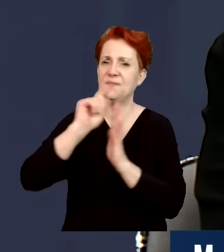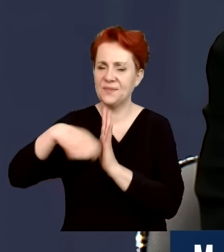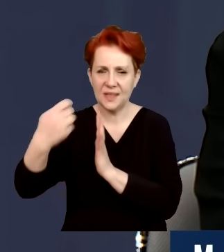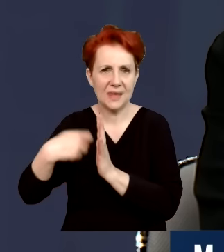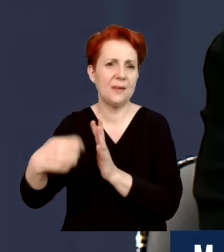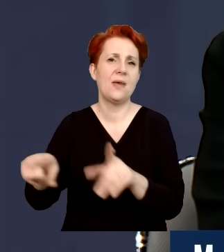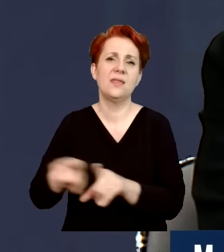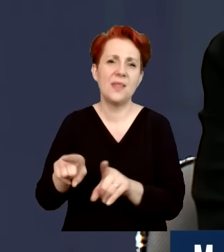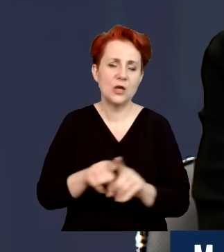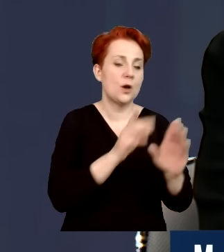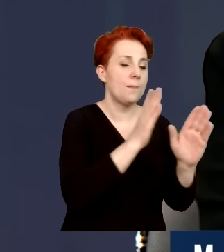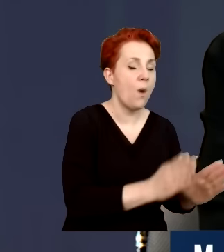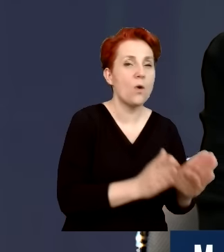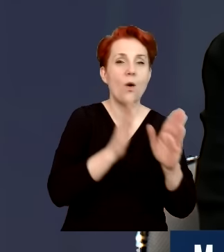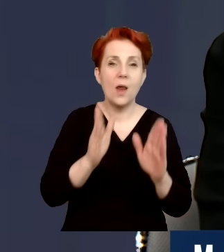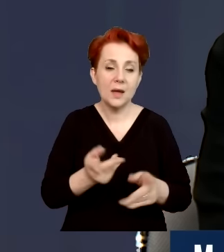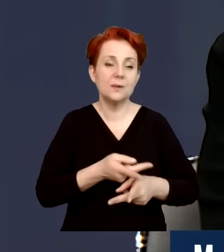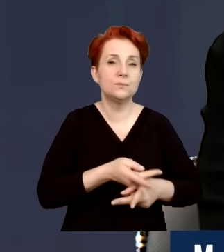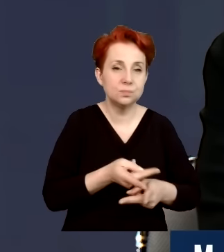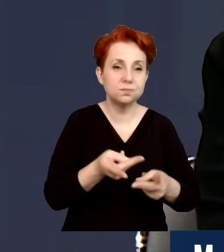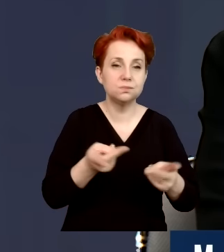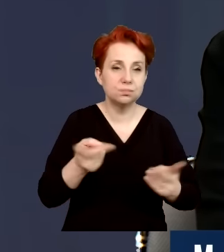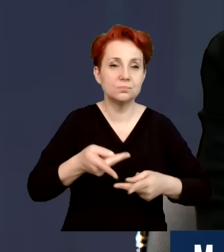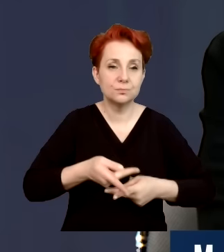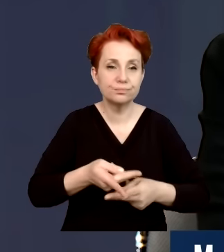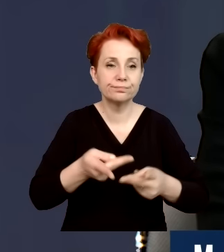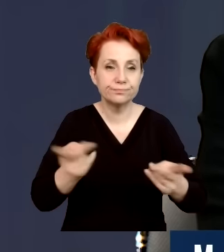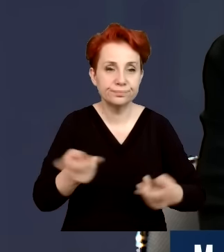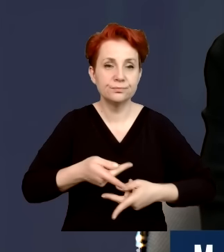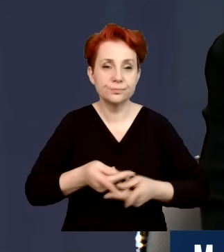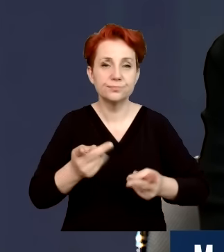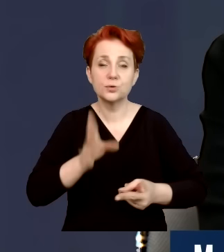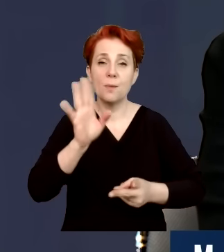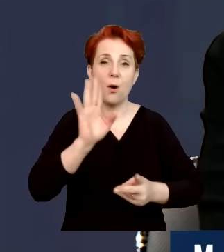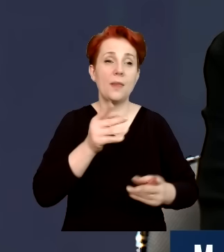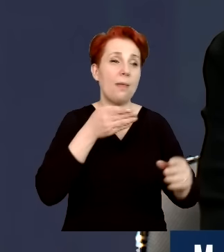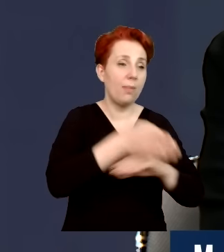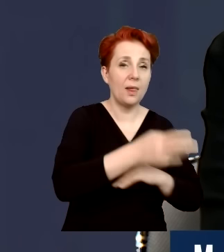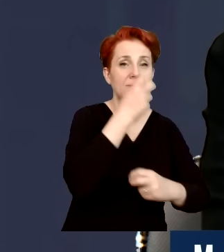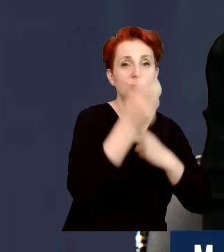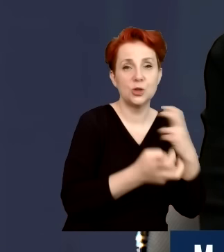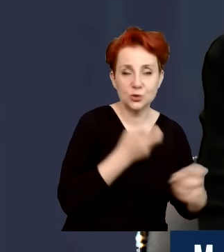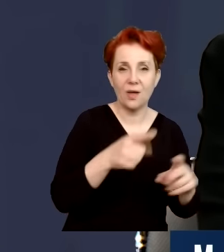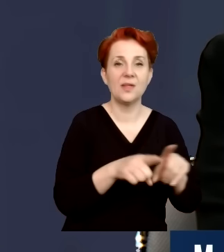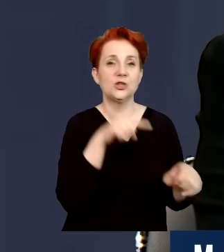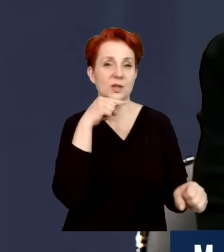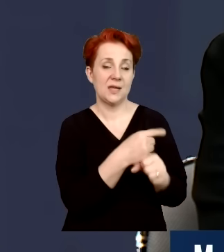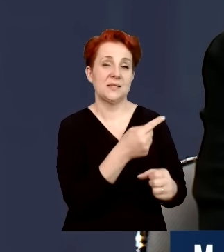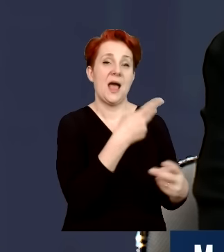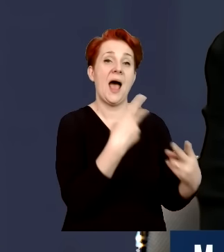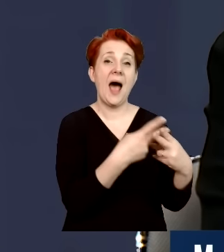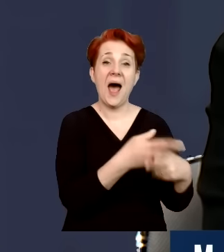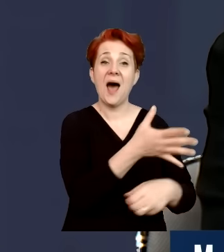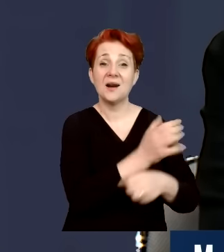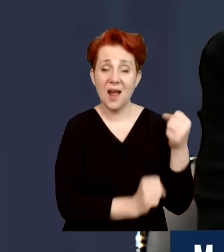podłoże przygotować należycie. Potem nastąpiło przeszukanie, decyzja o aresztowaniu, a w